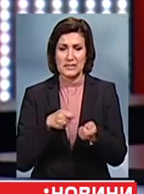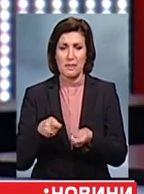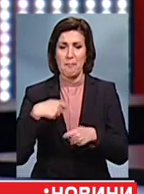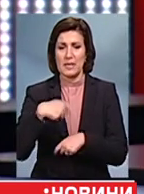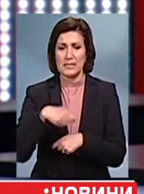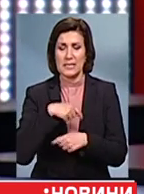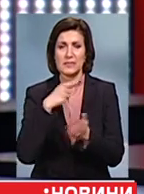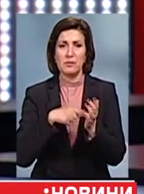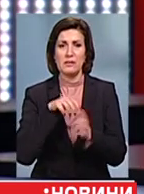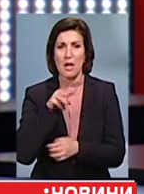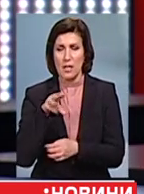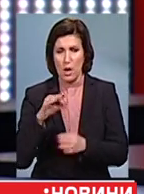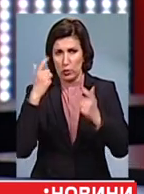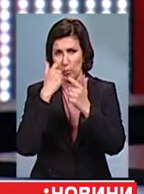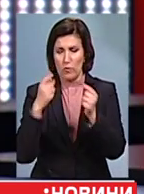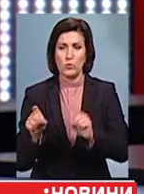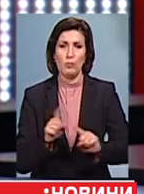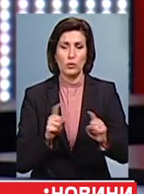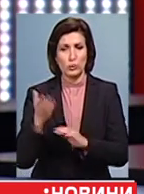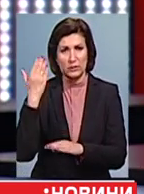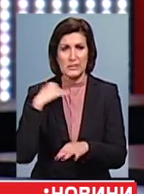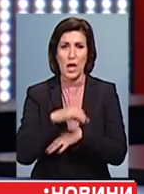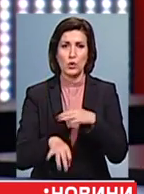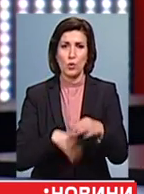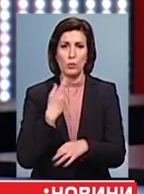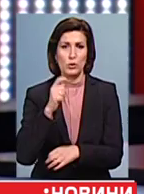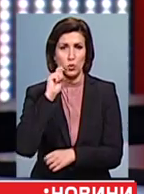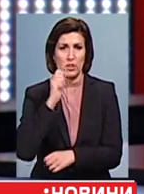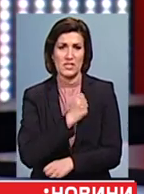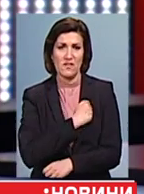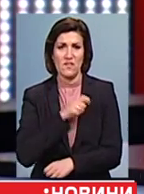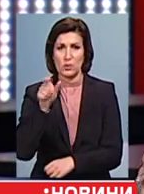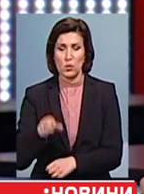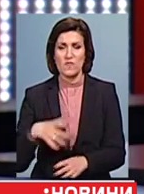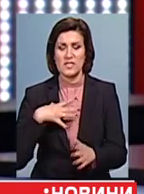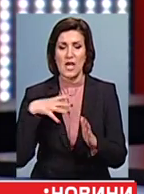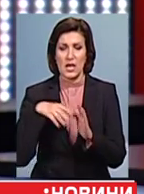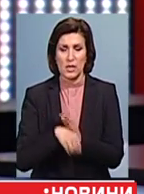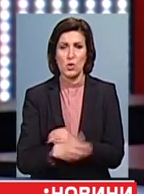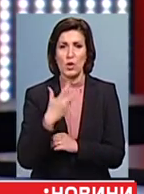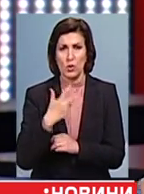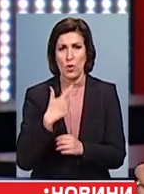адміністрації президента з питання ТО повідомили, що за минулу добу один український військовий загинув, трьох поранено.